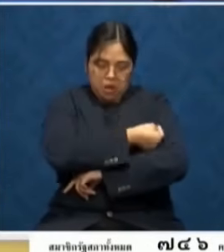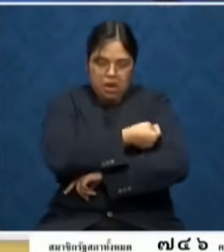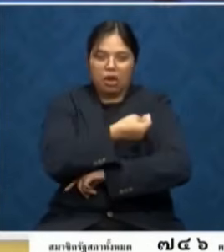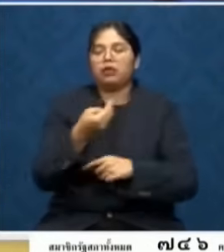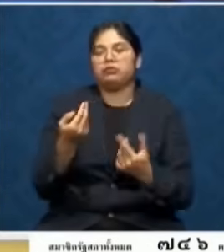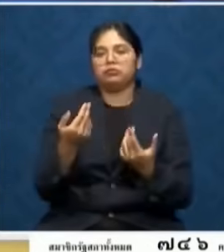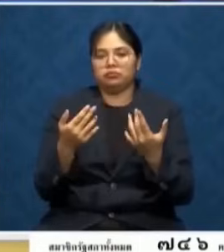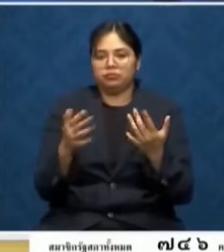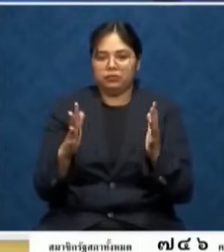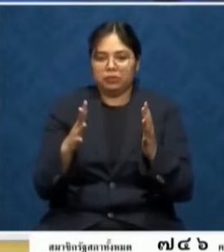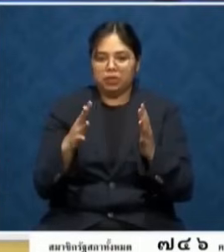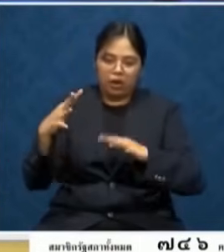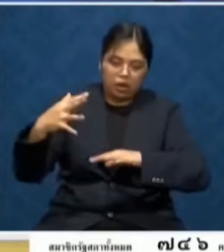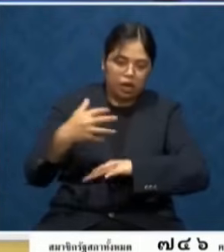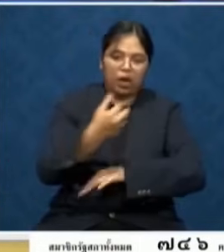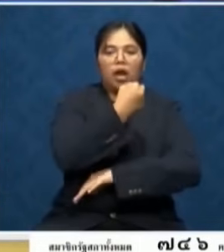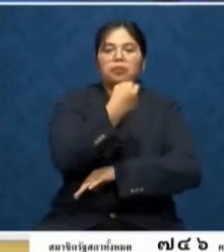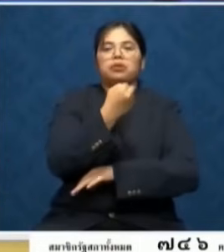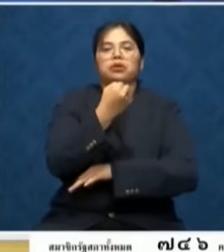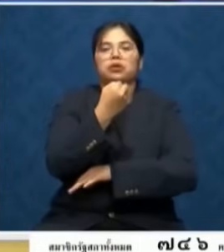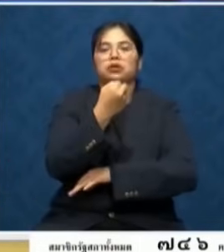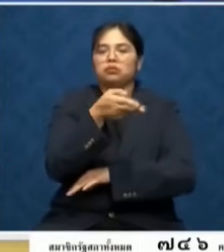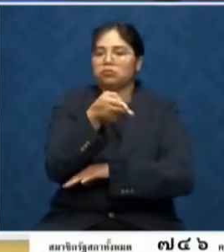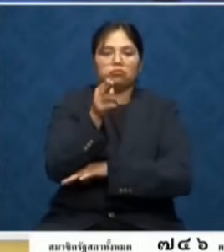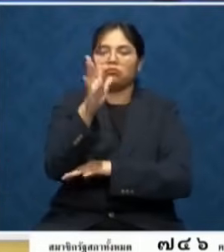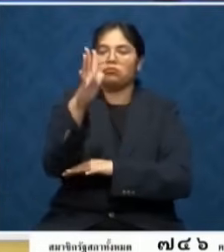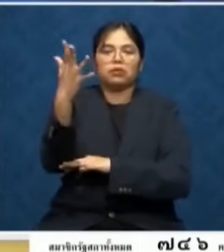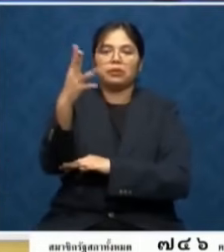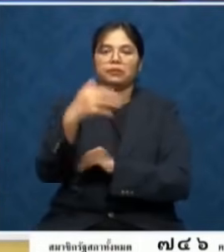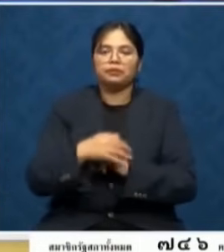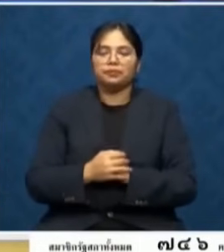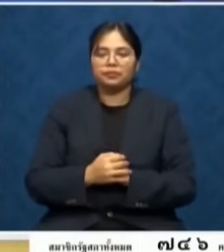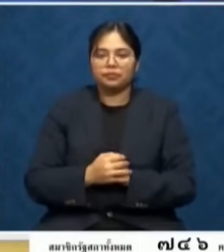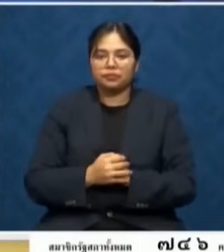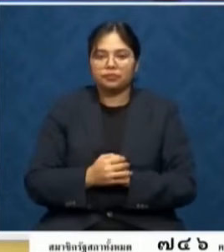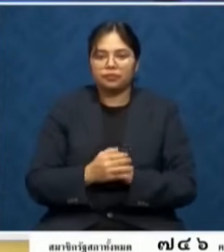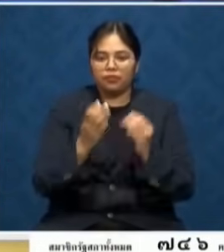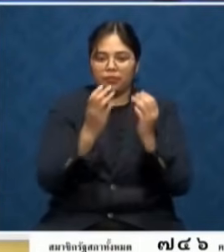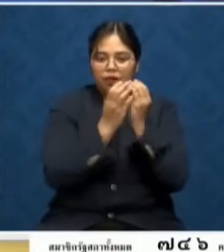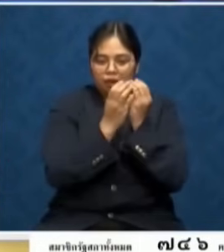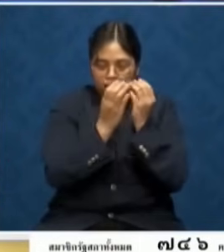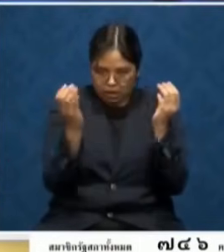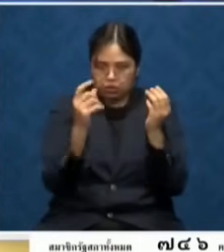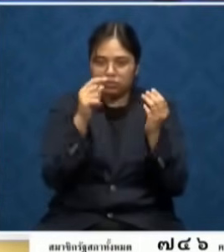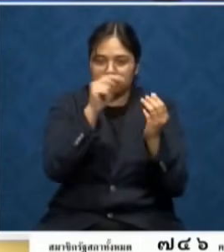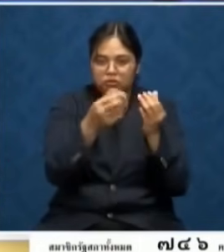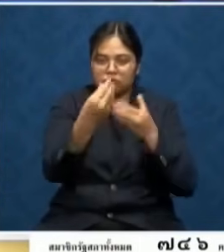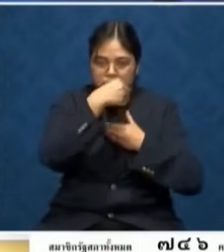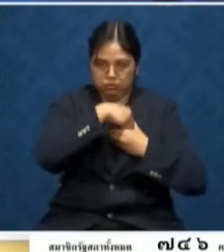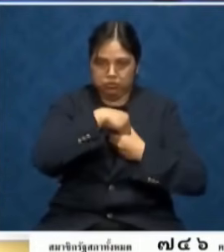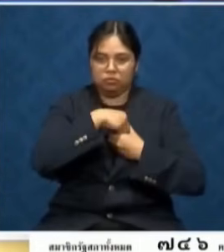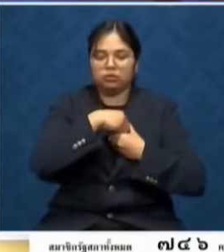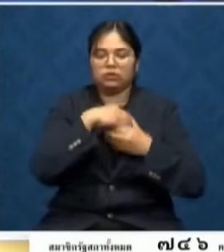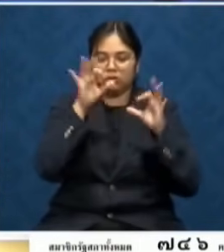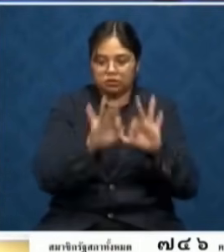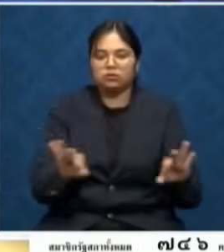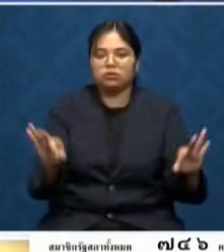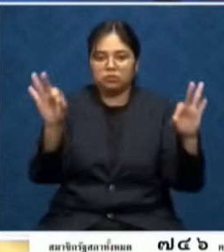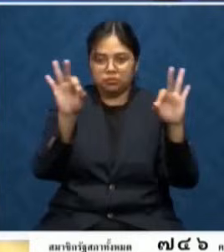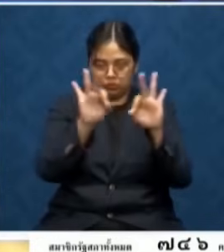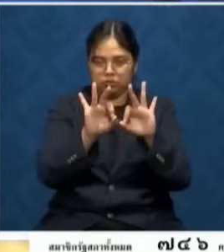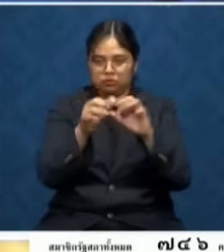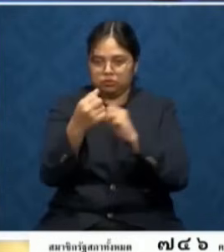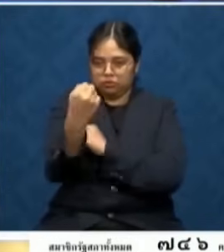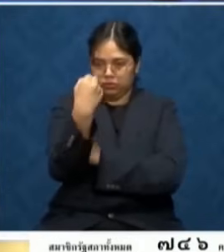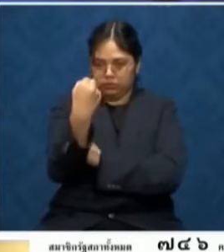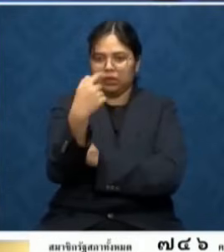การเมืองนี่คือที่มาของหลักธรรมาภิบาลที่เ